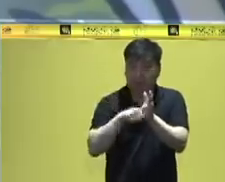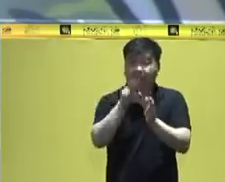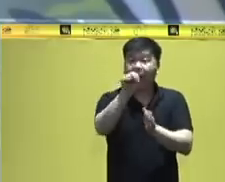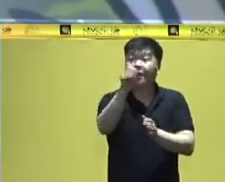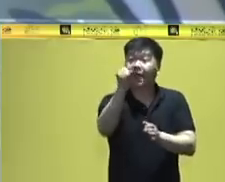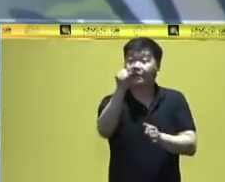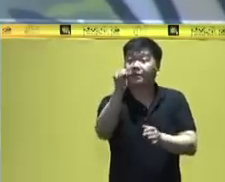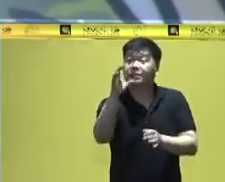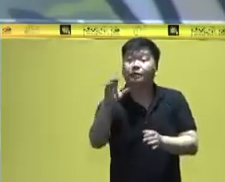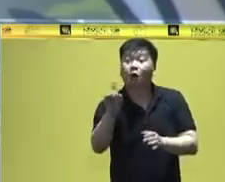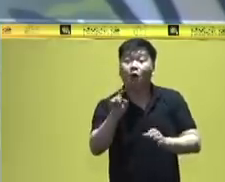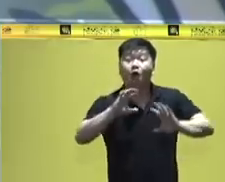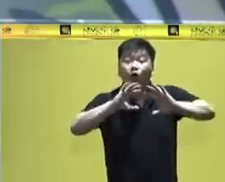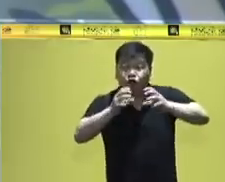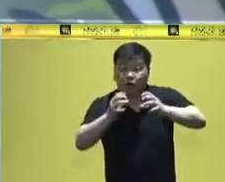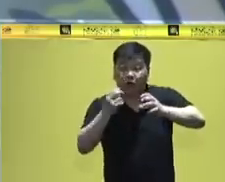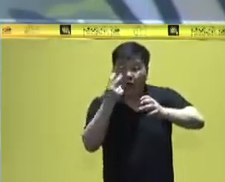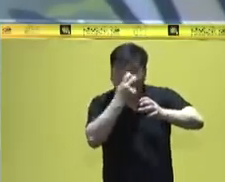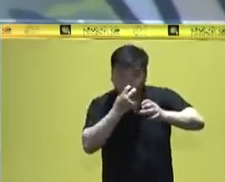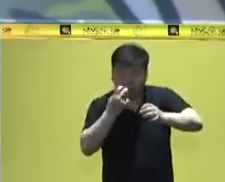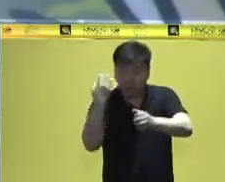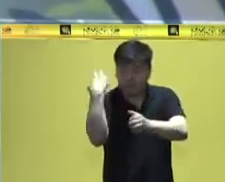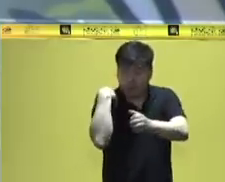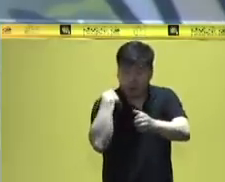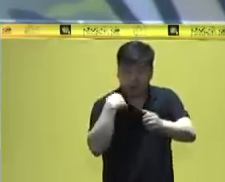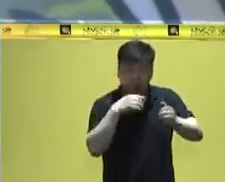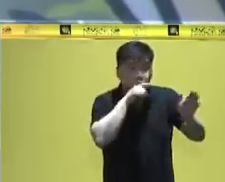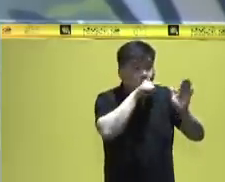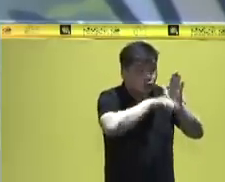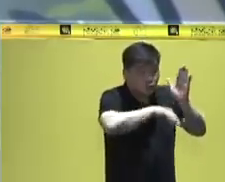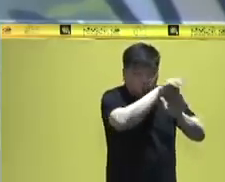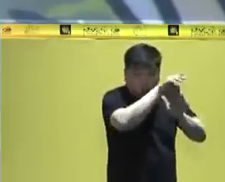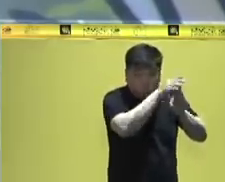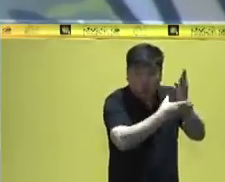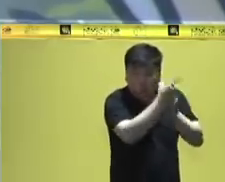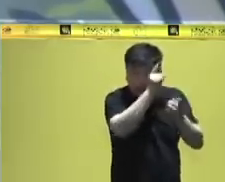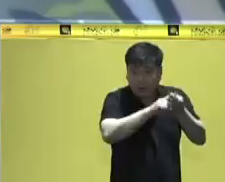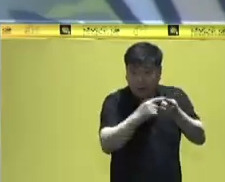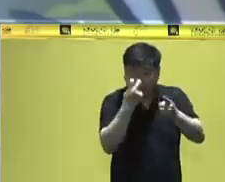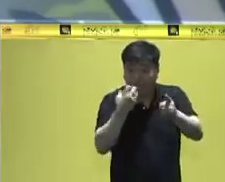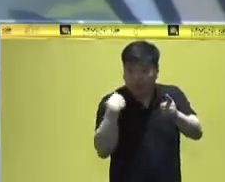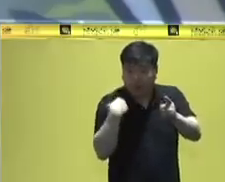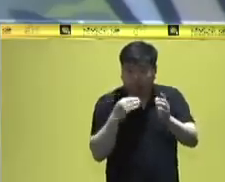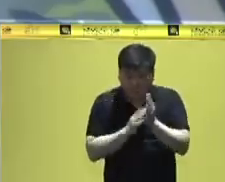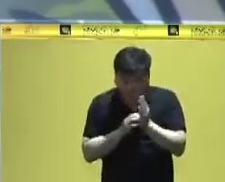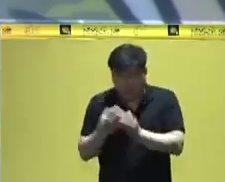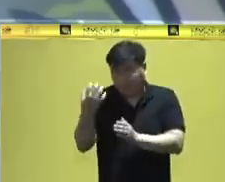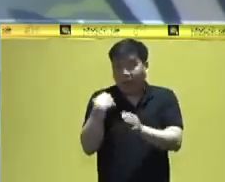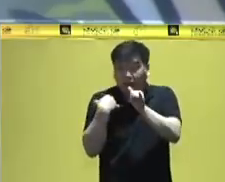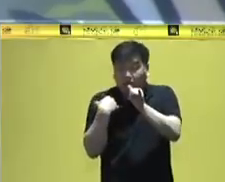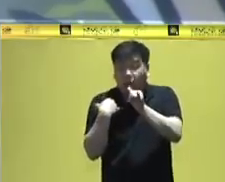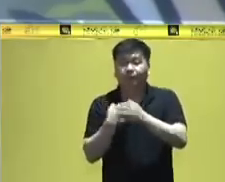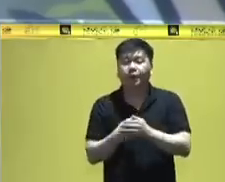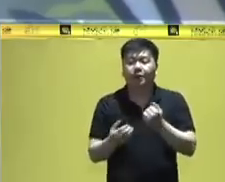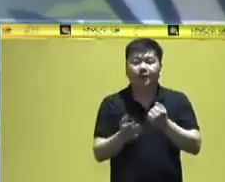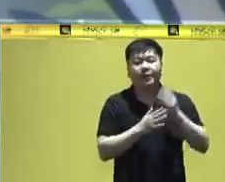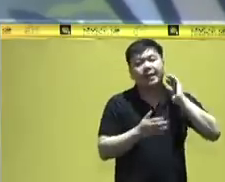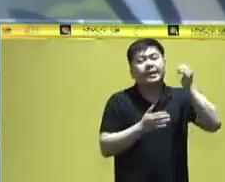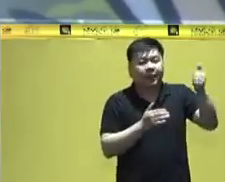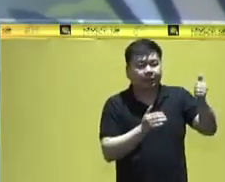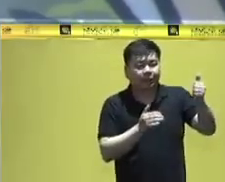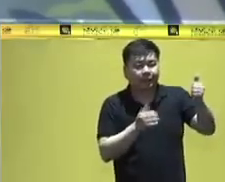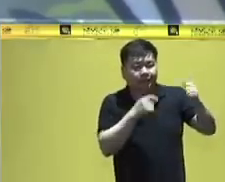NSC라는 게 국가 통일위기함을 담당하니까 아주 극대의 보안사항을 담당하잖아요. 그러다 보니까 대통령님하고 뭐